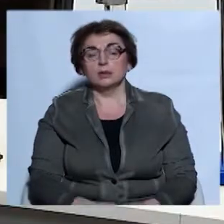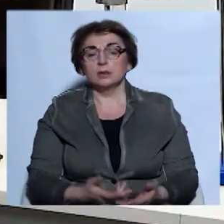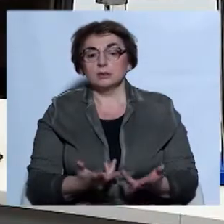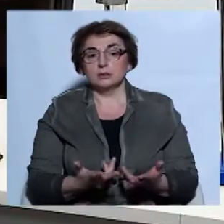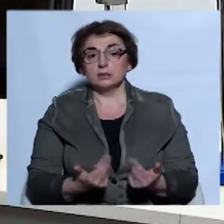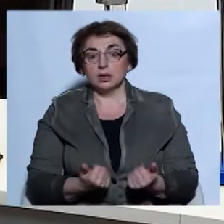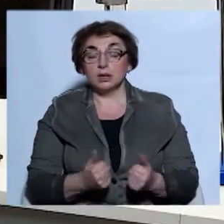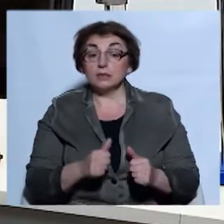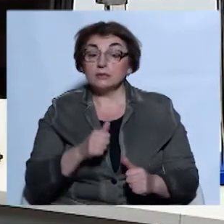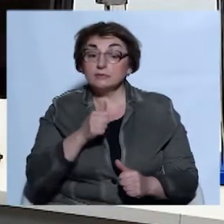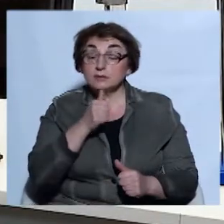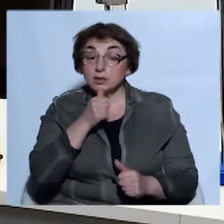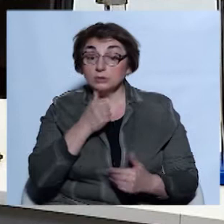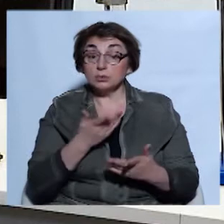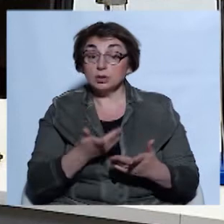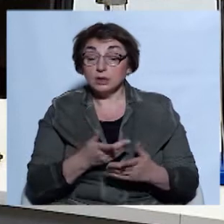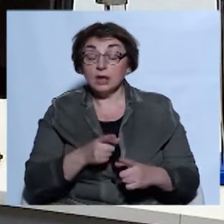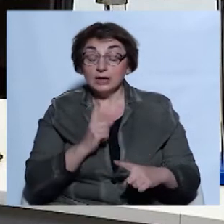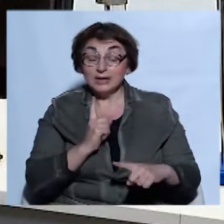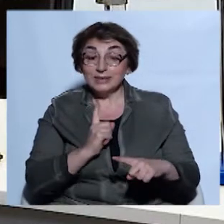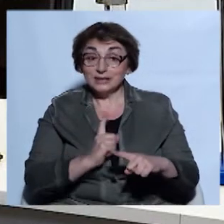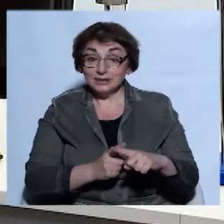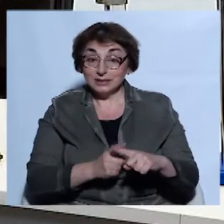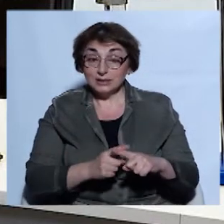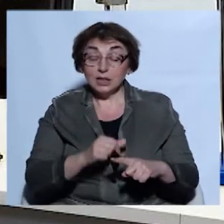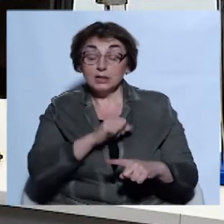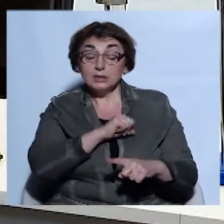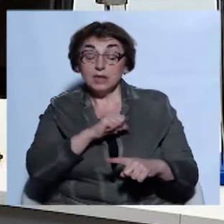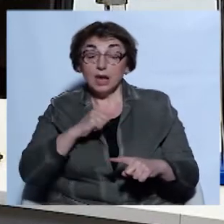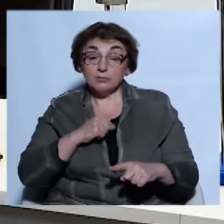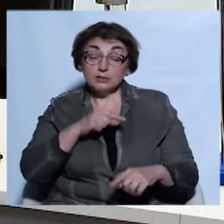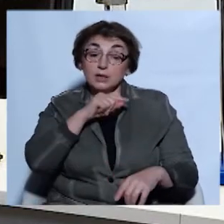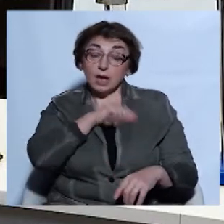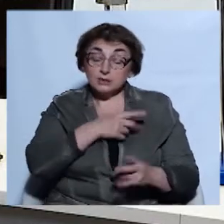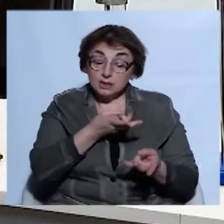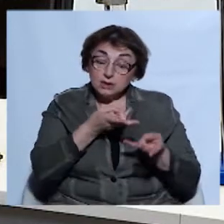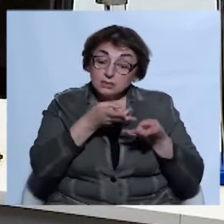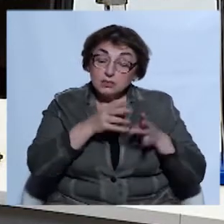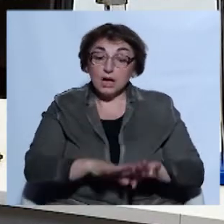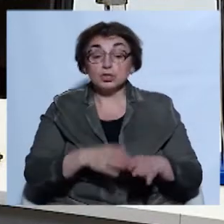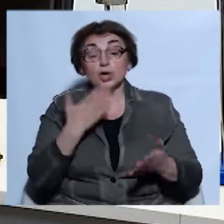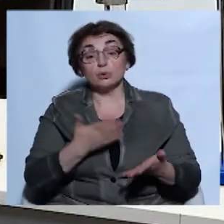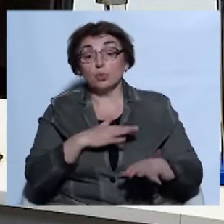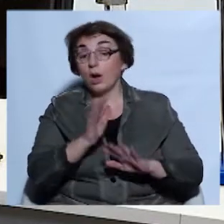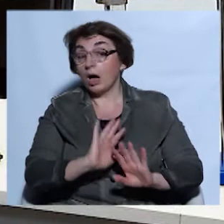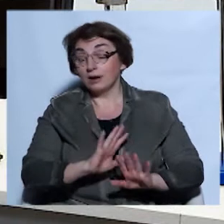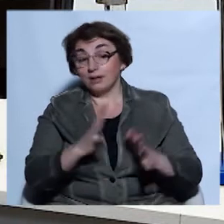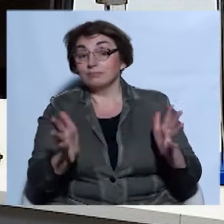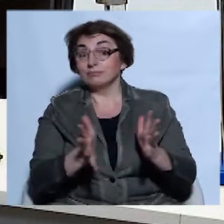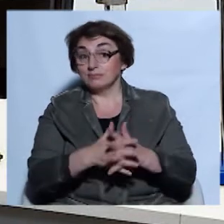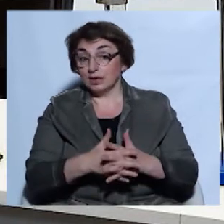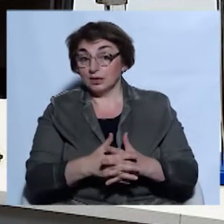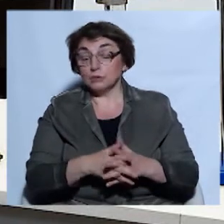და ცადოთ ეხლა რკინა თავისი თვისება შეინარჩუნა თუ არა ნარევში და